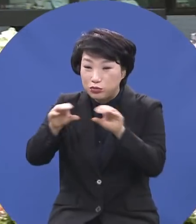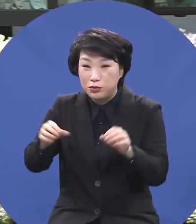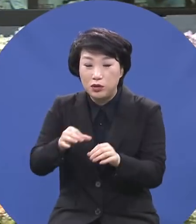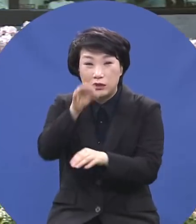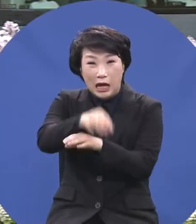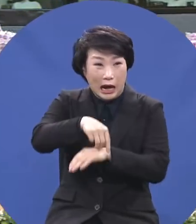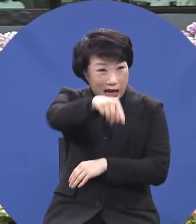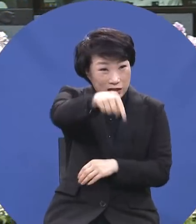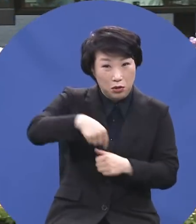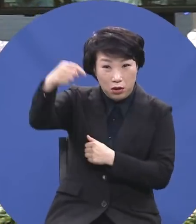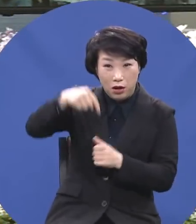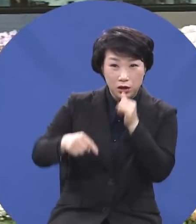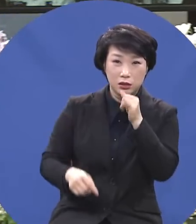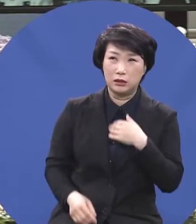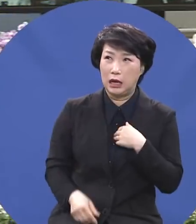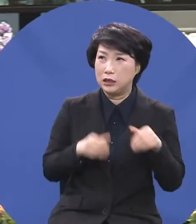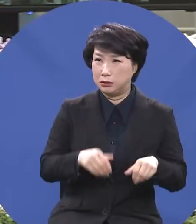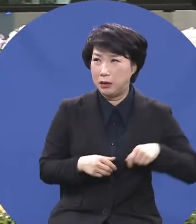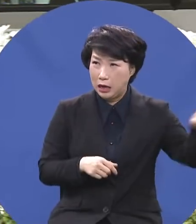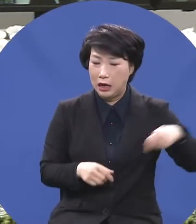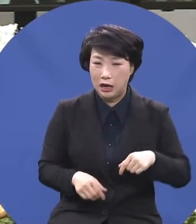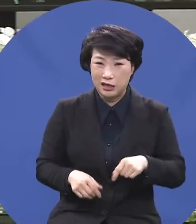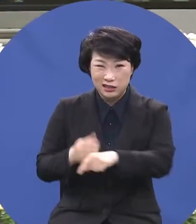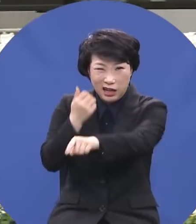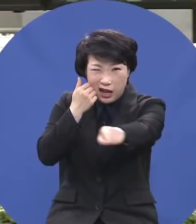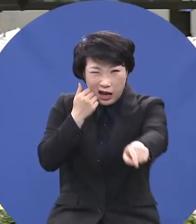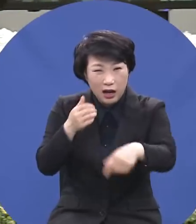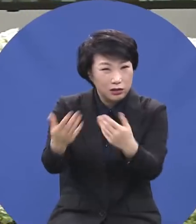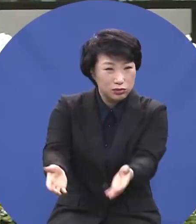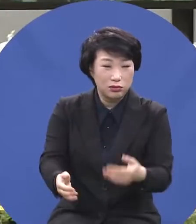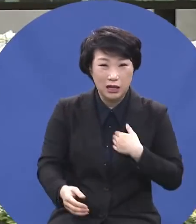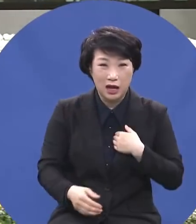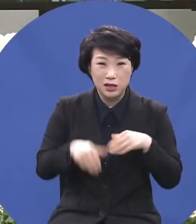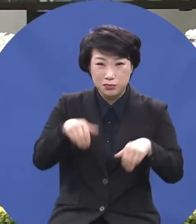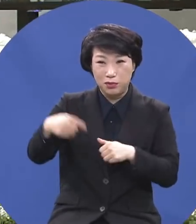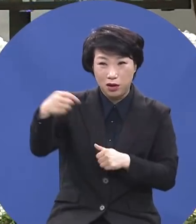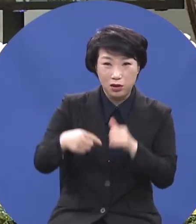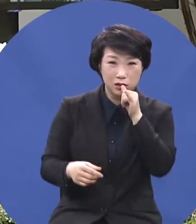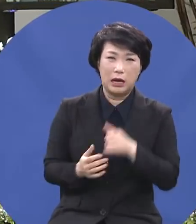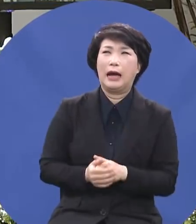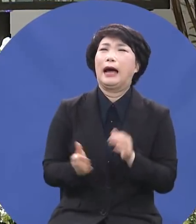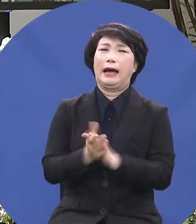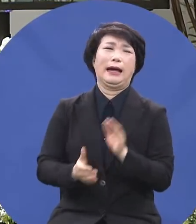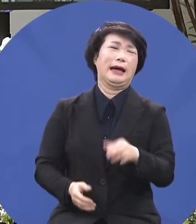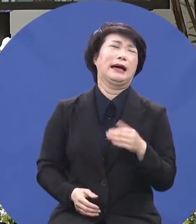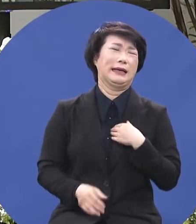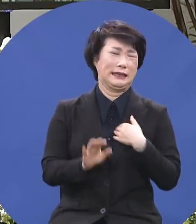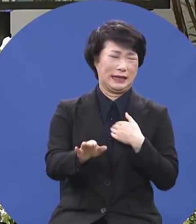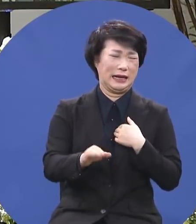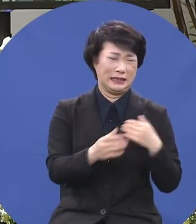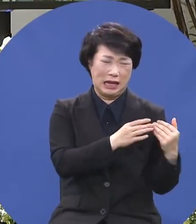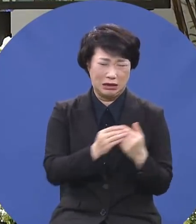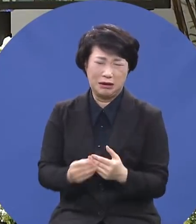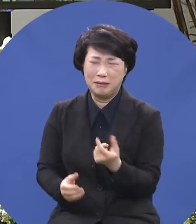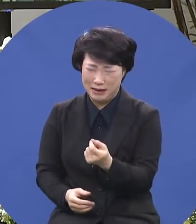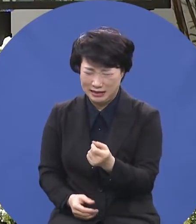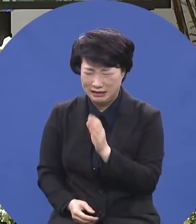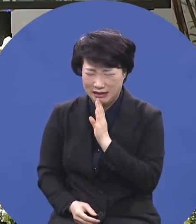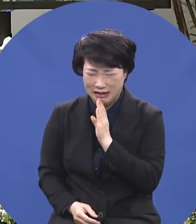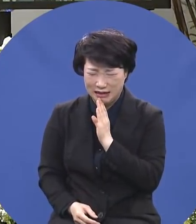갔다 오라고 분명히 내가 다 놔두고 나만 시키는 건 내가 주워온 사람인데 얼마나 고민했는지 모릅니다.